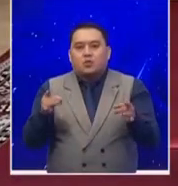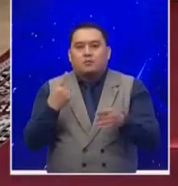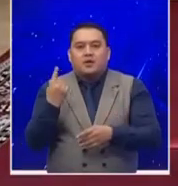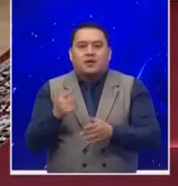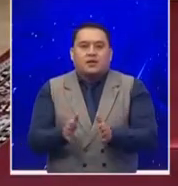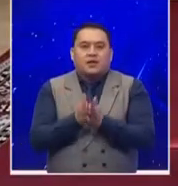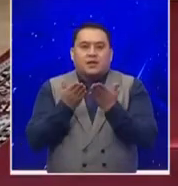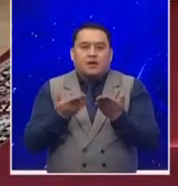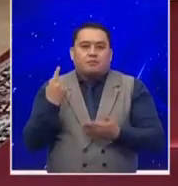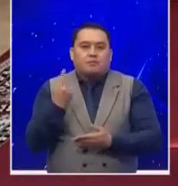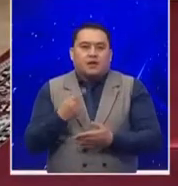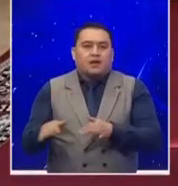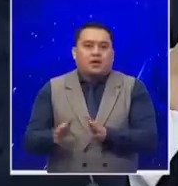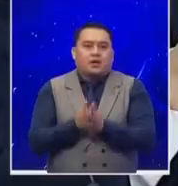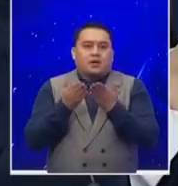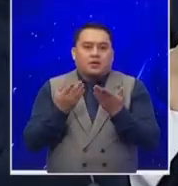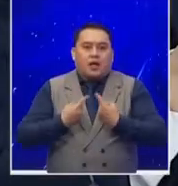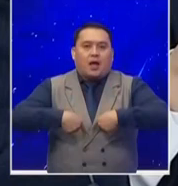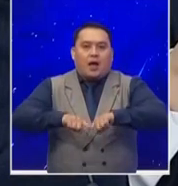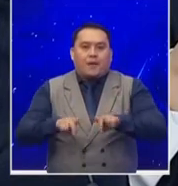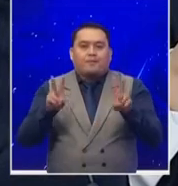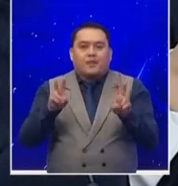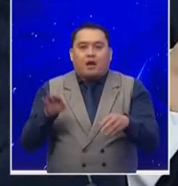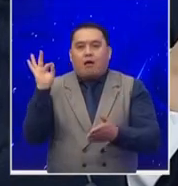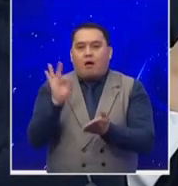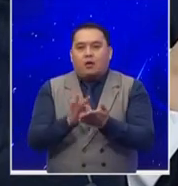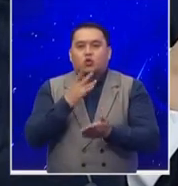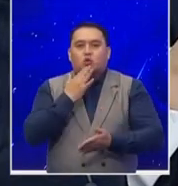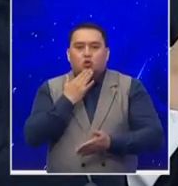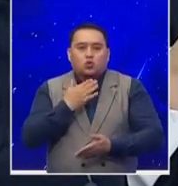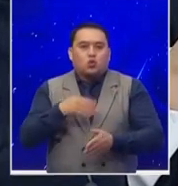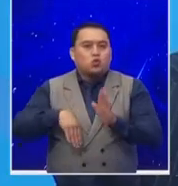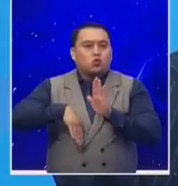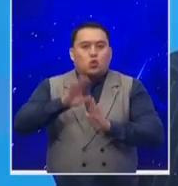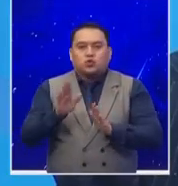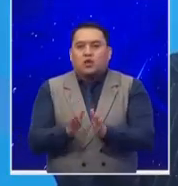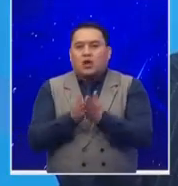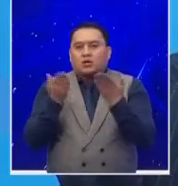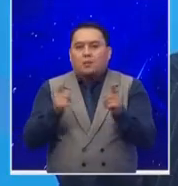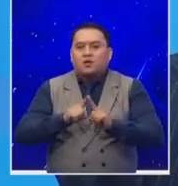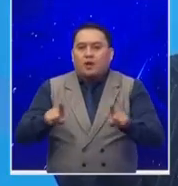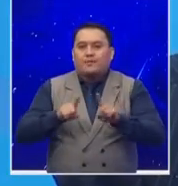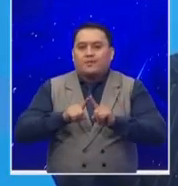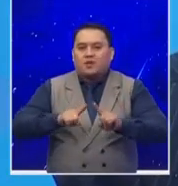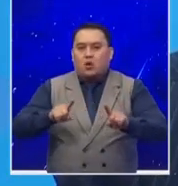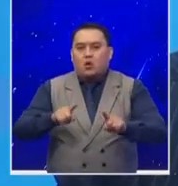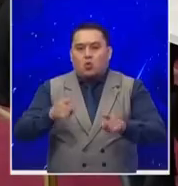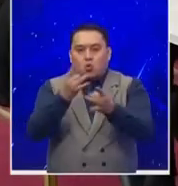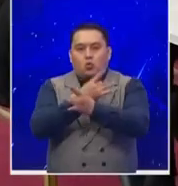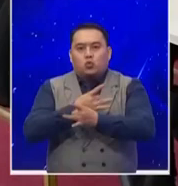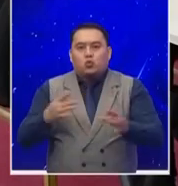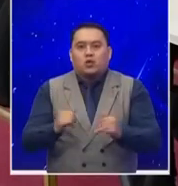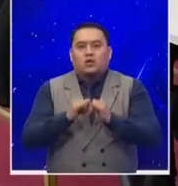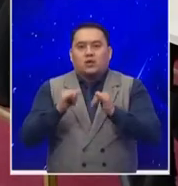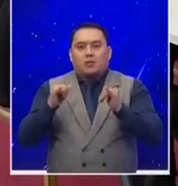бір кітап» республикалық акция аясында ұйымдастырылды. Мақсаты ұлтымыздың ең үздік туындыларын насихаттау және оқу мәдениетін